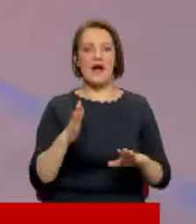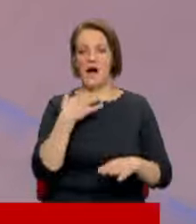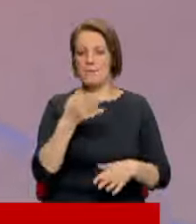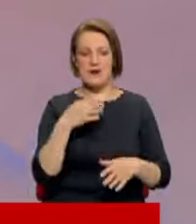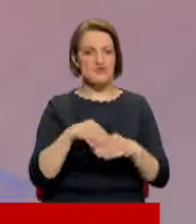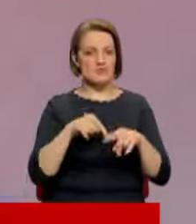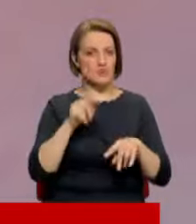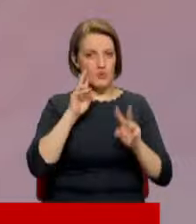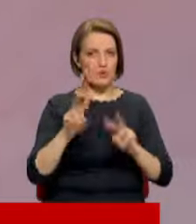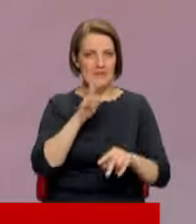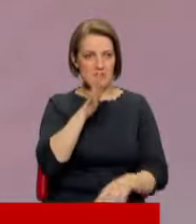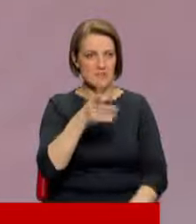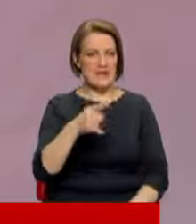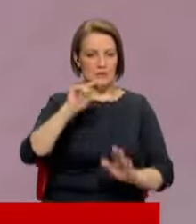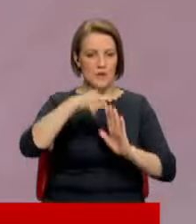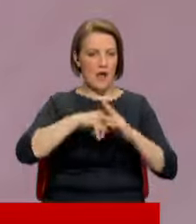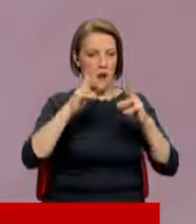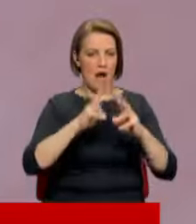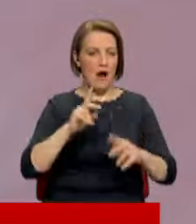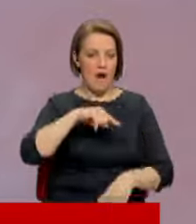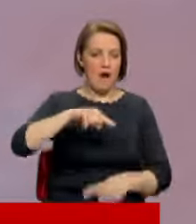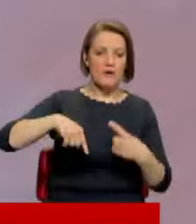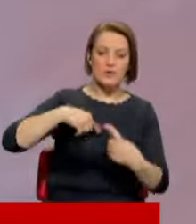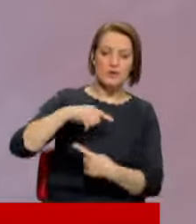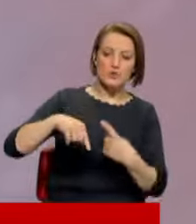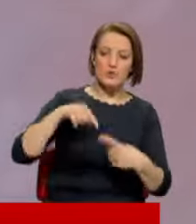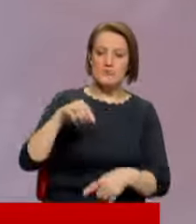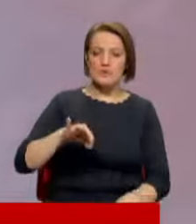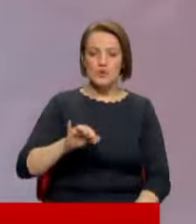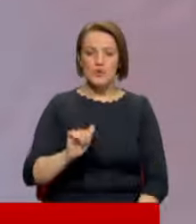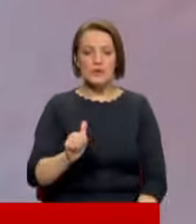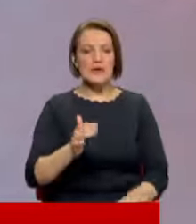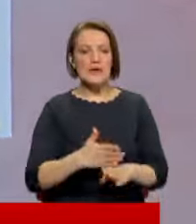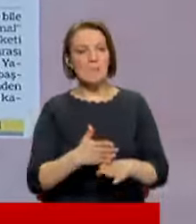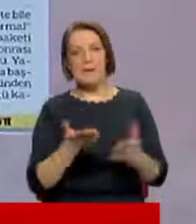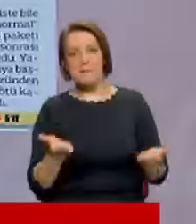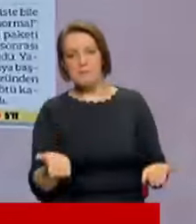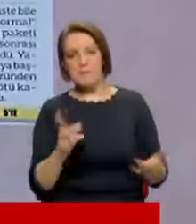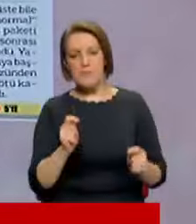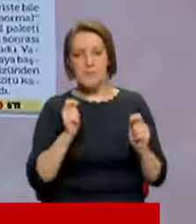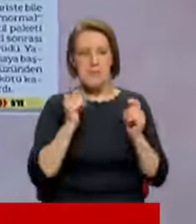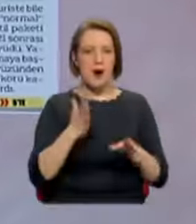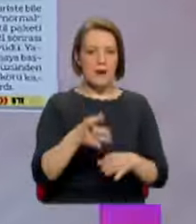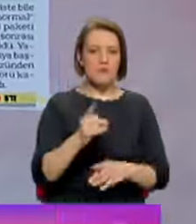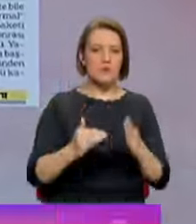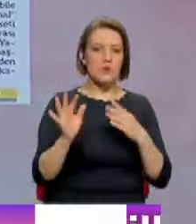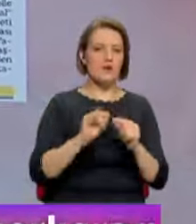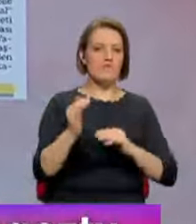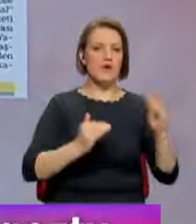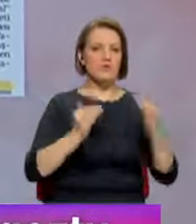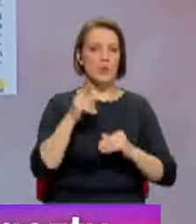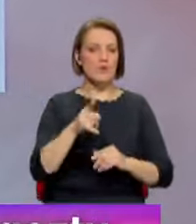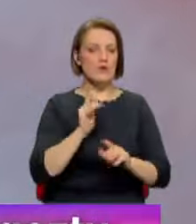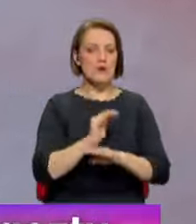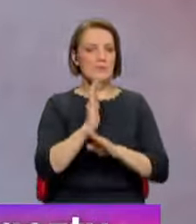içinde bunu da görebilecek miyiz E detaylarda arıyorsunuz mesela bugünü yaşamamızın sebebi bu pahalılığı bu yüksek enflasyonu